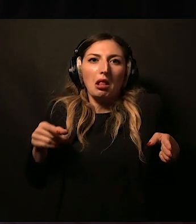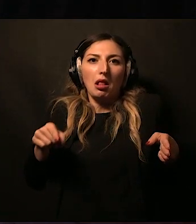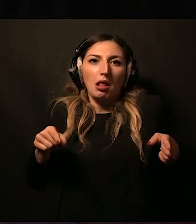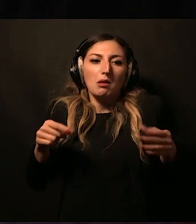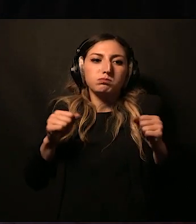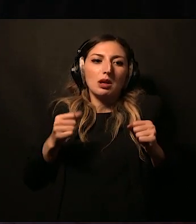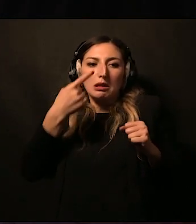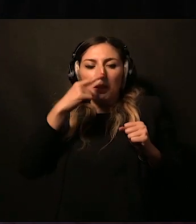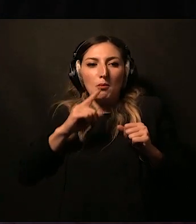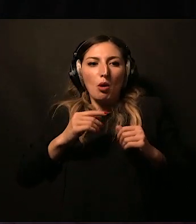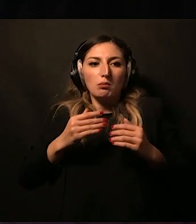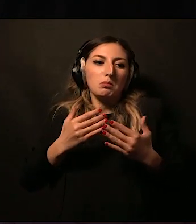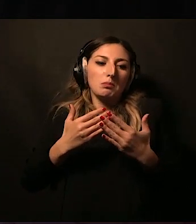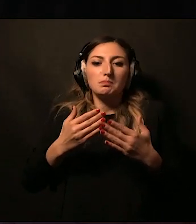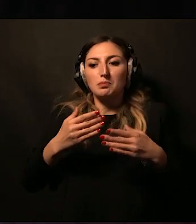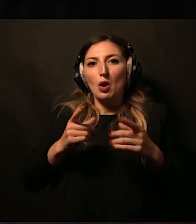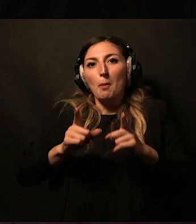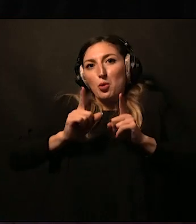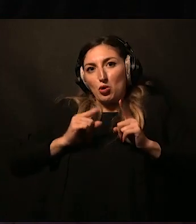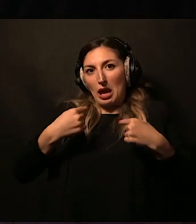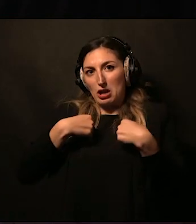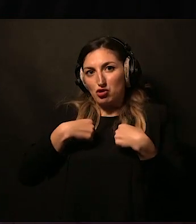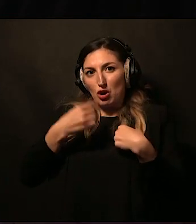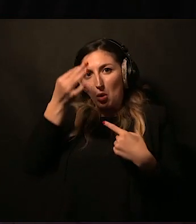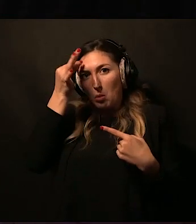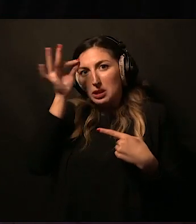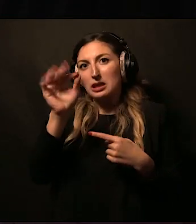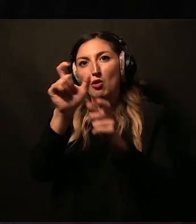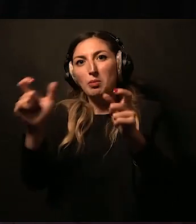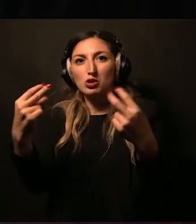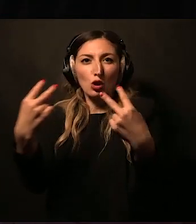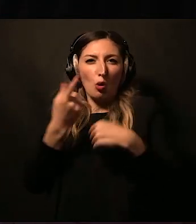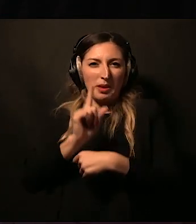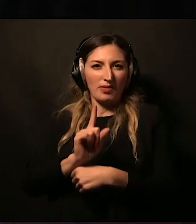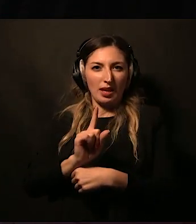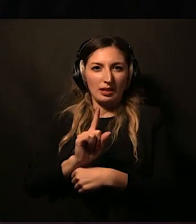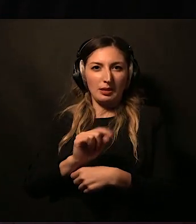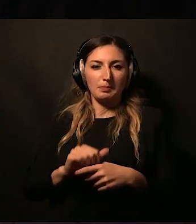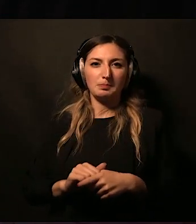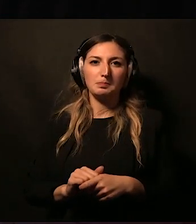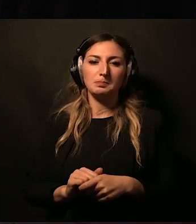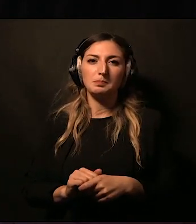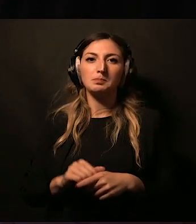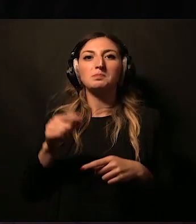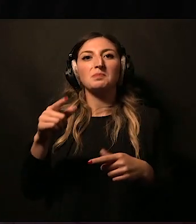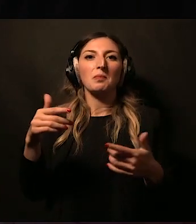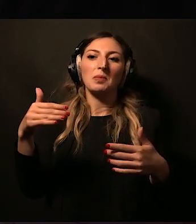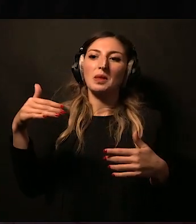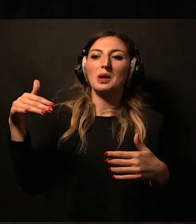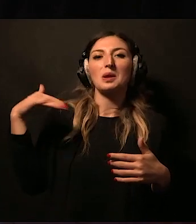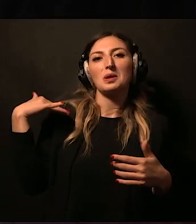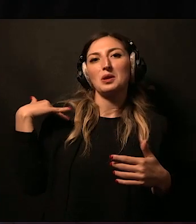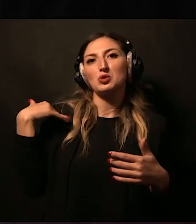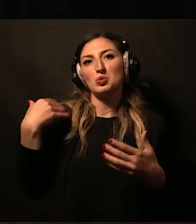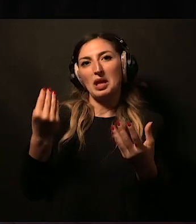cioè non farmi guardare Così mentre i miei compagni venivano distratti da